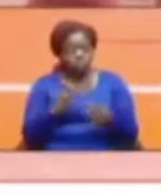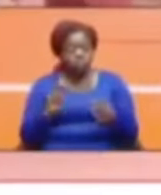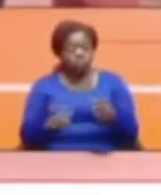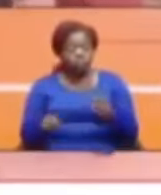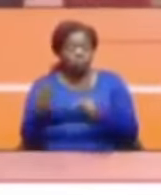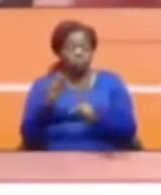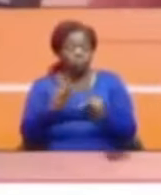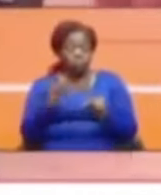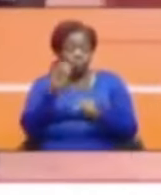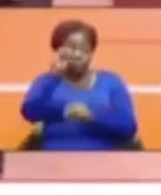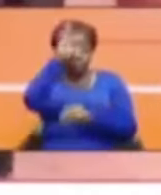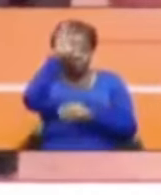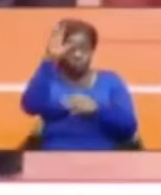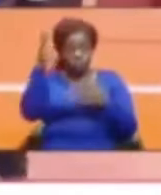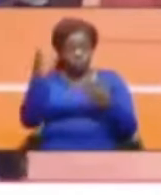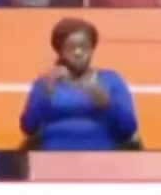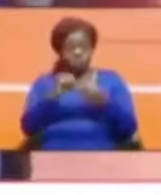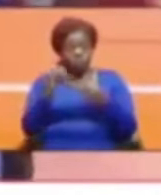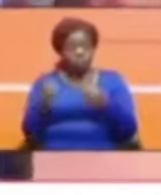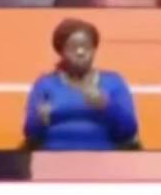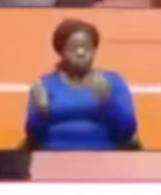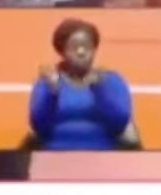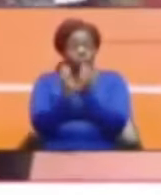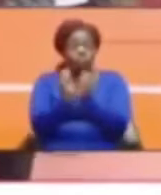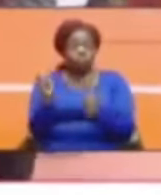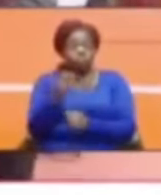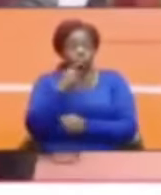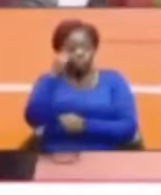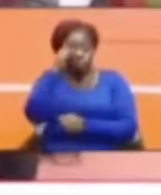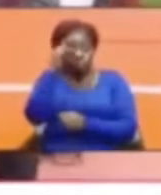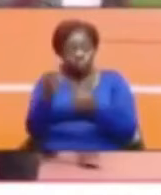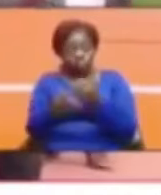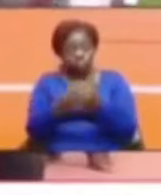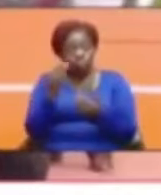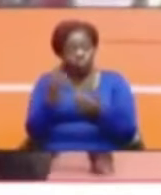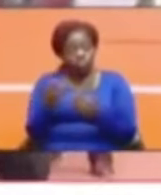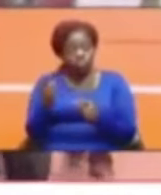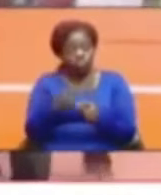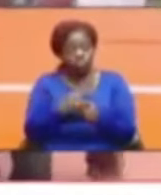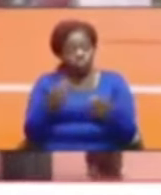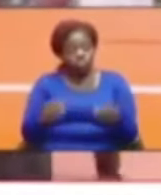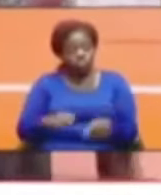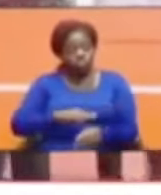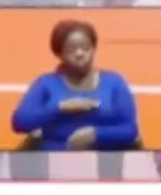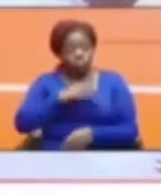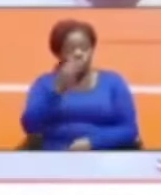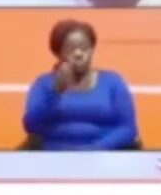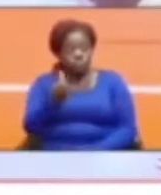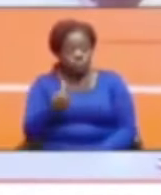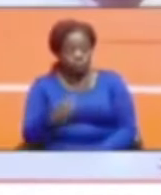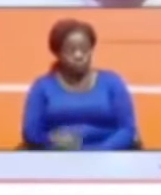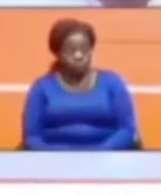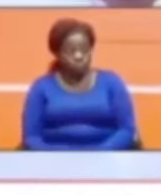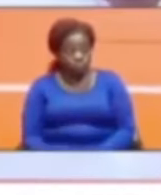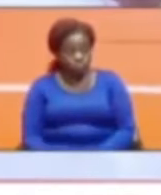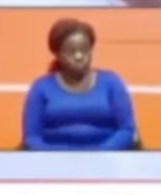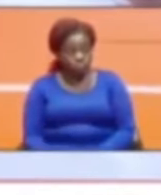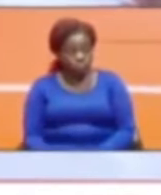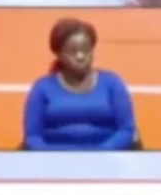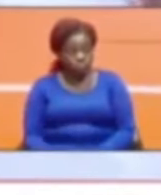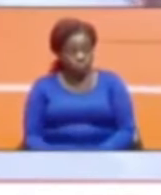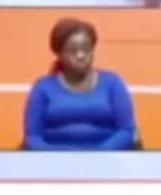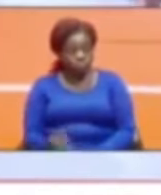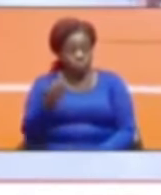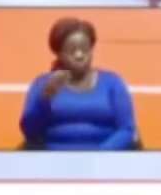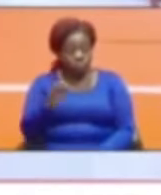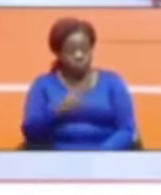Abatuuze b'e Maganjo beewuunyizza omuzzukulu okusibisa abakadde ate nga bamulera okuva nga wa myaka 6. Singa bw'abanga